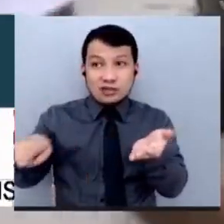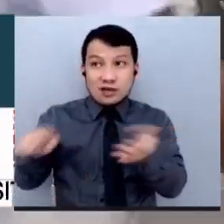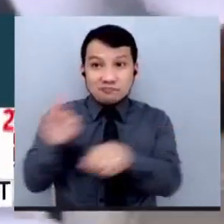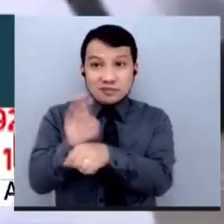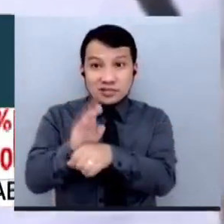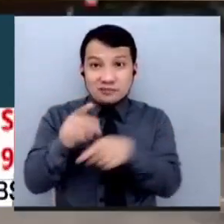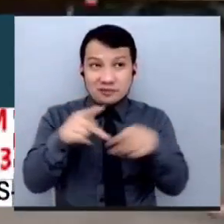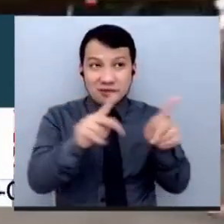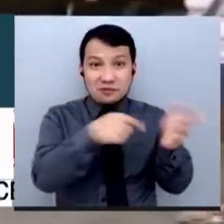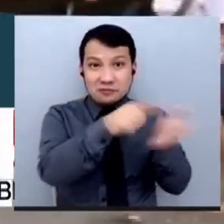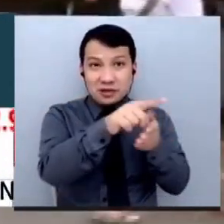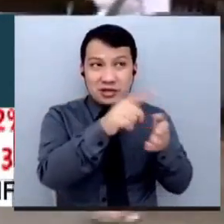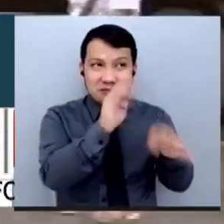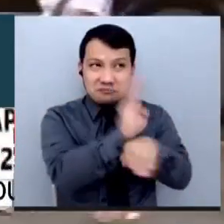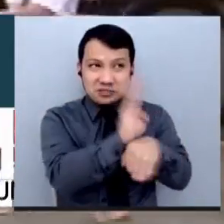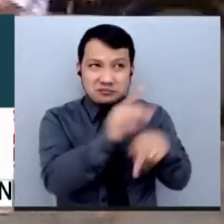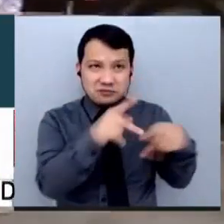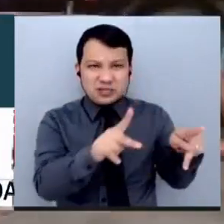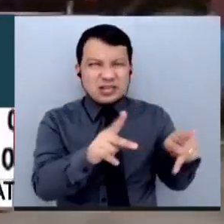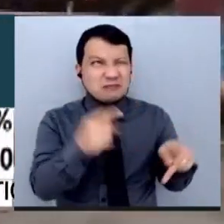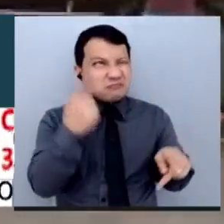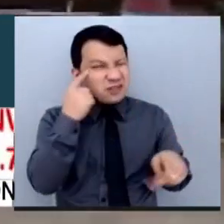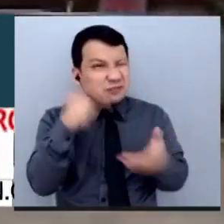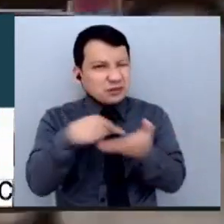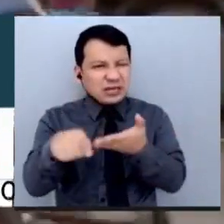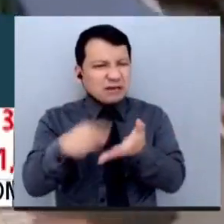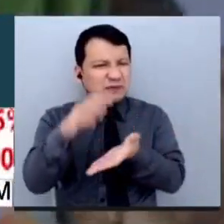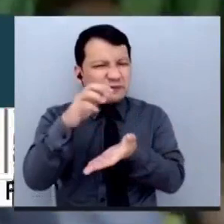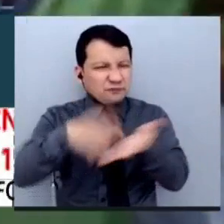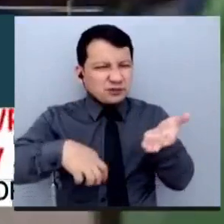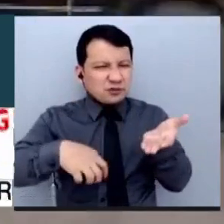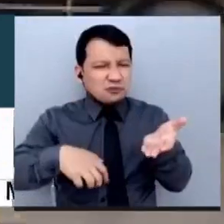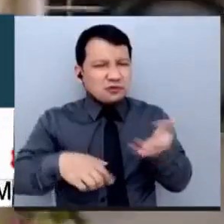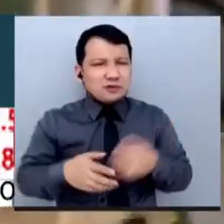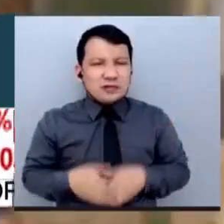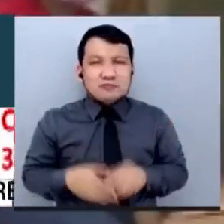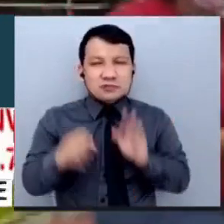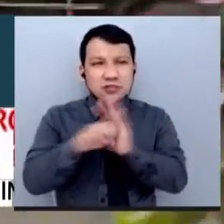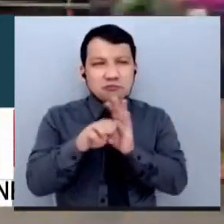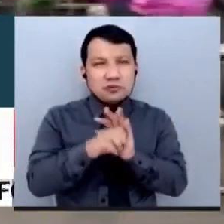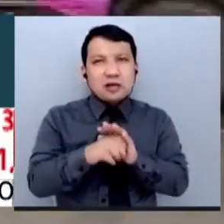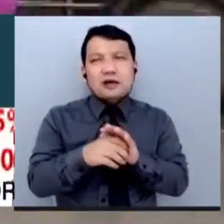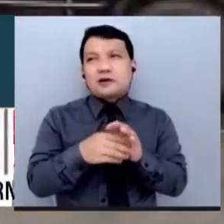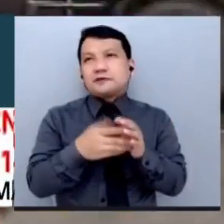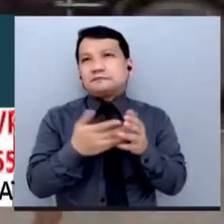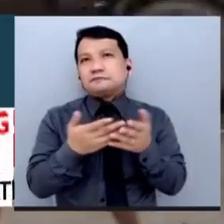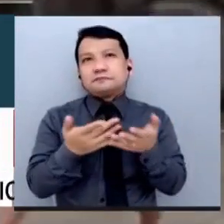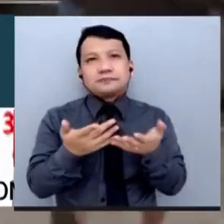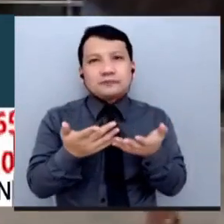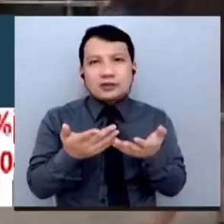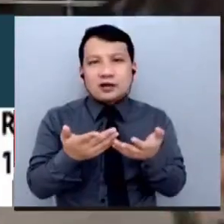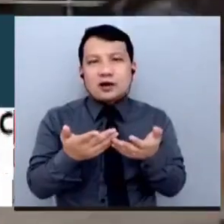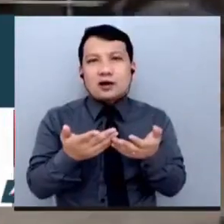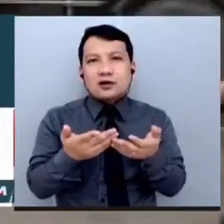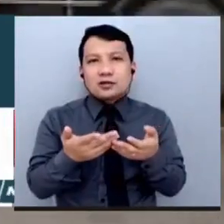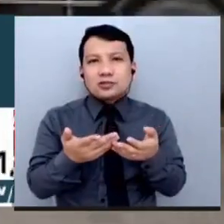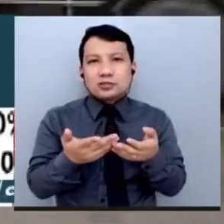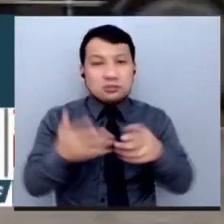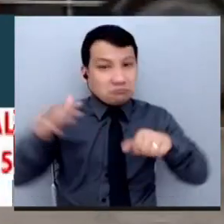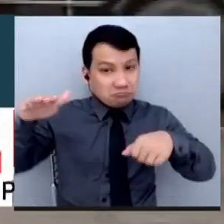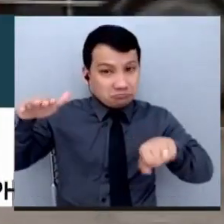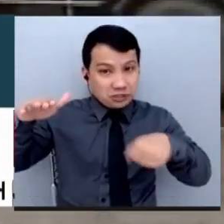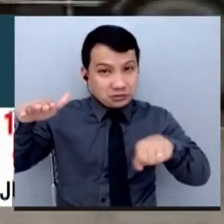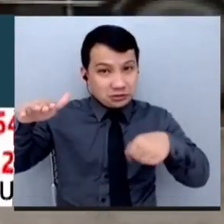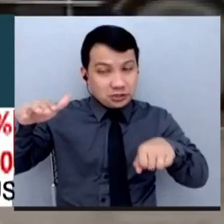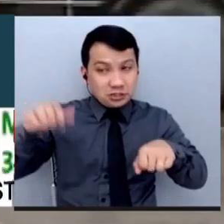Yan yung isang pinag-iisipan namin. No? And then, for example, kahit yung mga tricycle drivers,